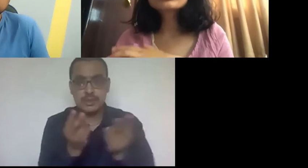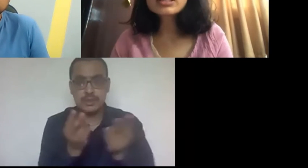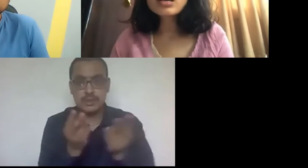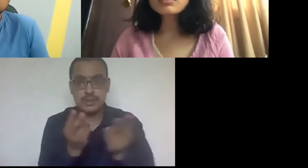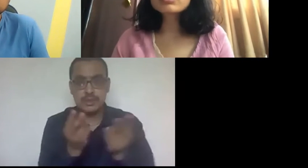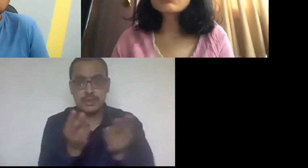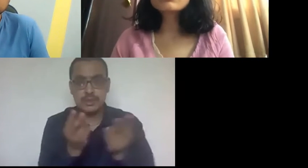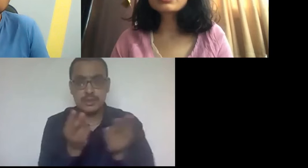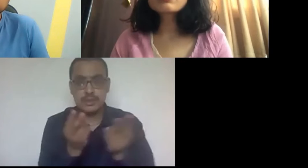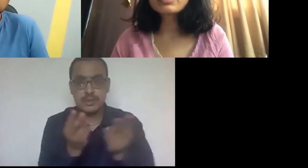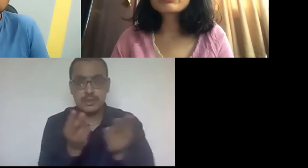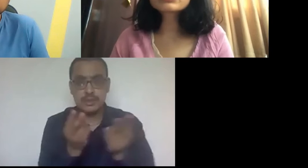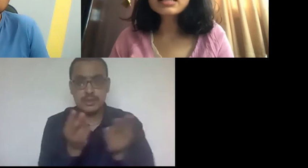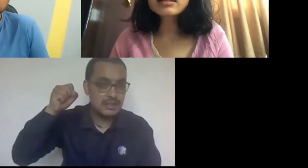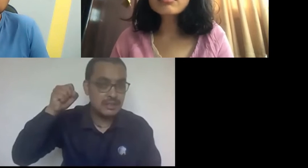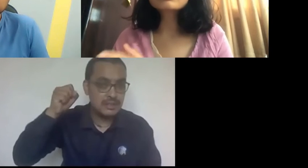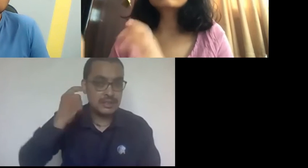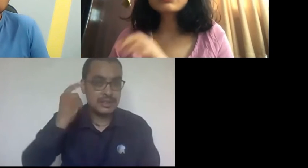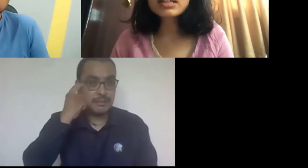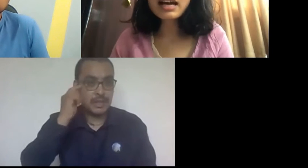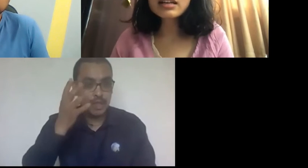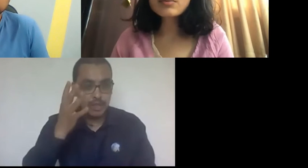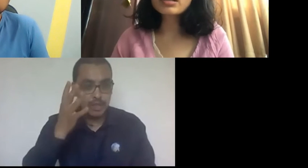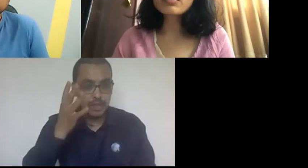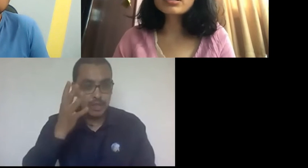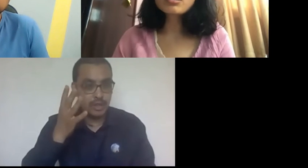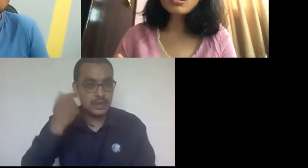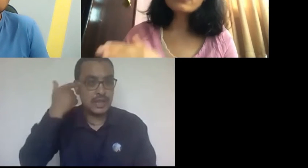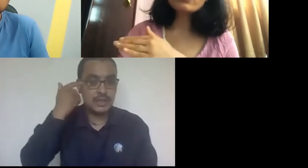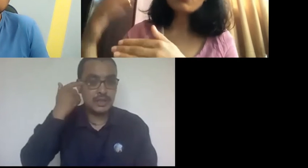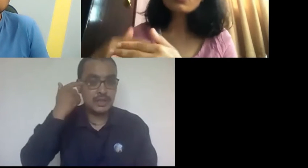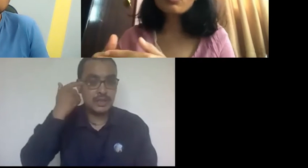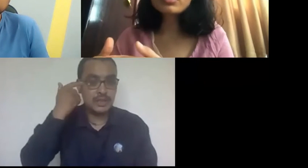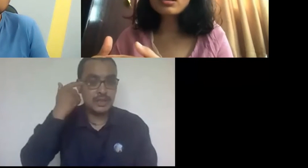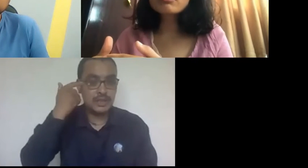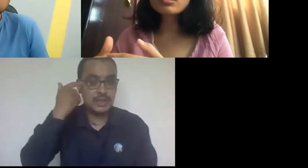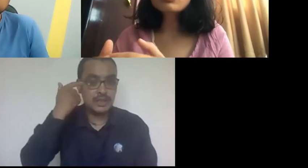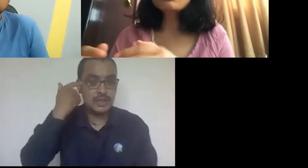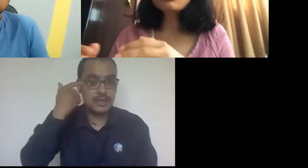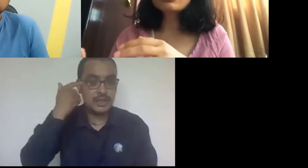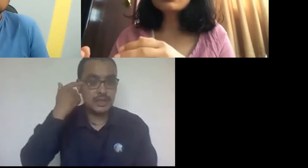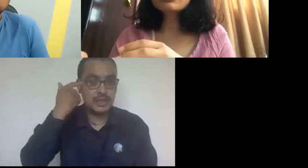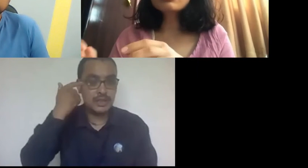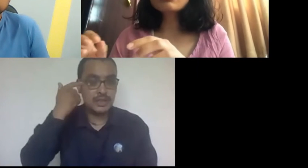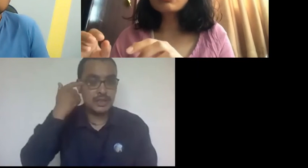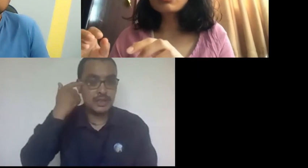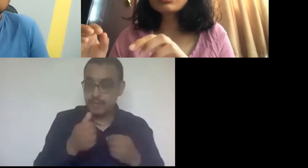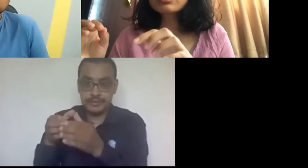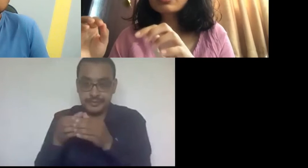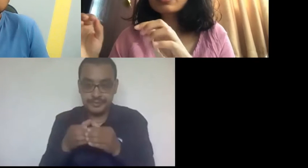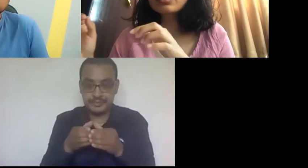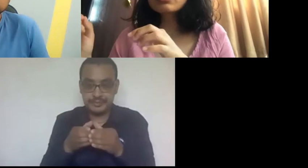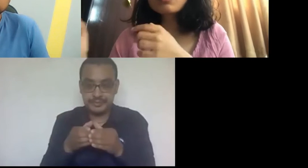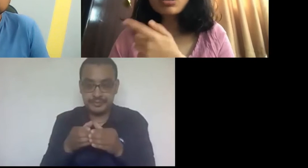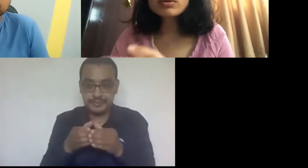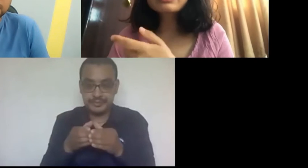कस्तो बुद्धि नै नभएको तिमीहरू यस्तो बेला पनि जात्रा गर्ने अथवा यसरी तान्ने भन्ने भयो होइन. अनि फेरि अर्को पक्ष आउँछ, अनि के